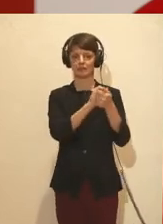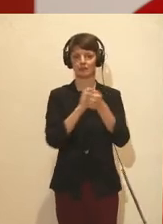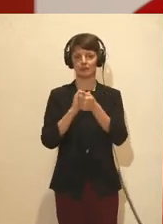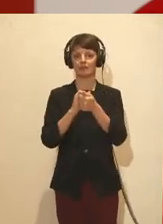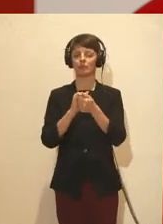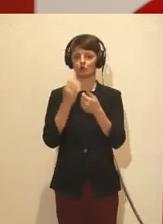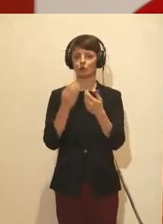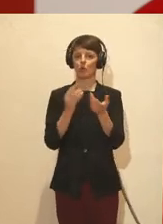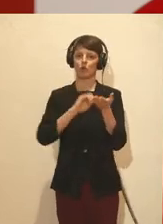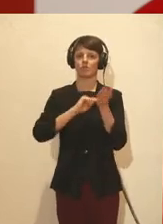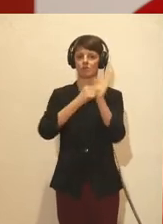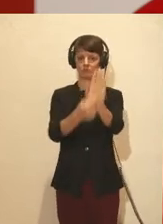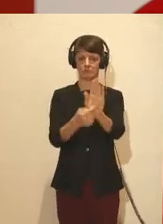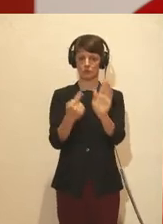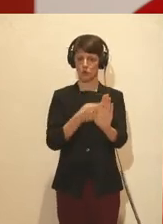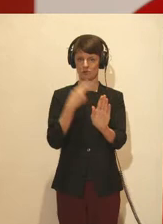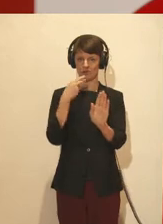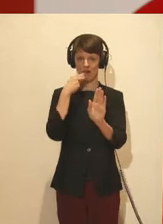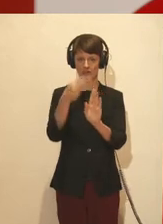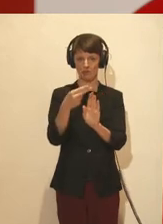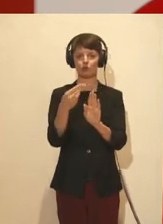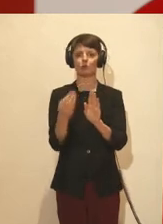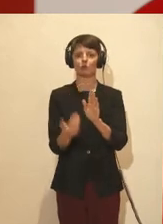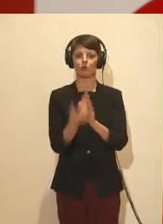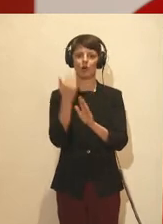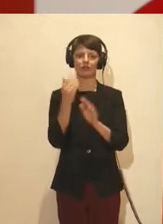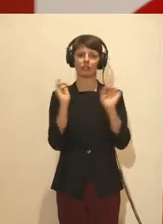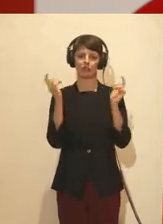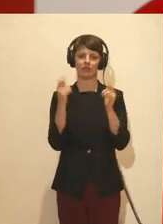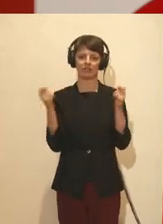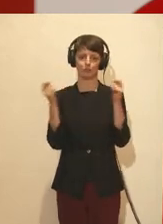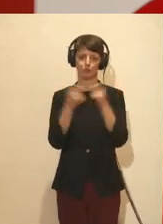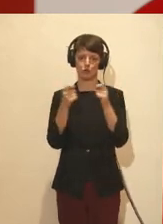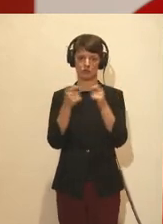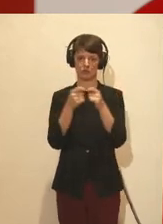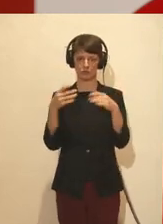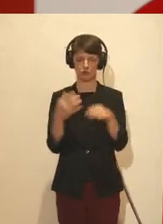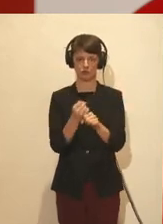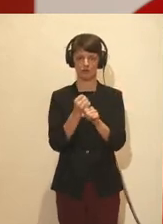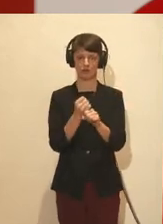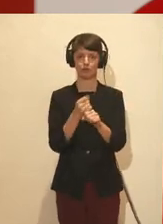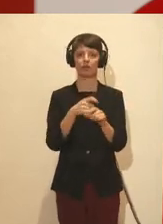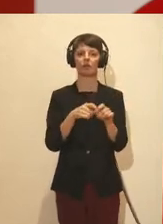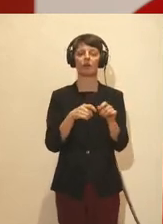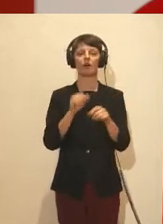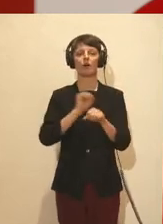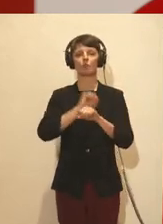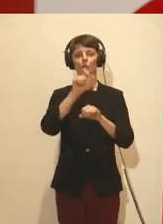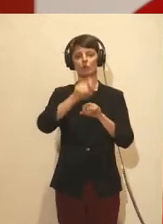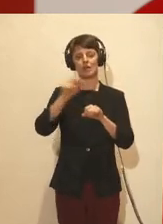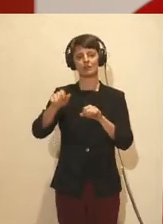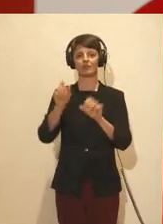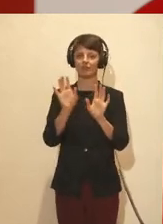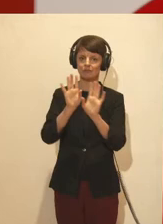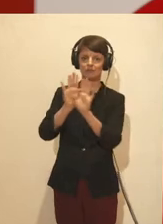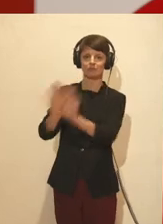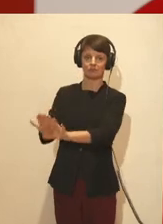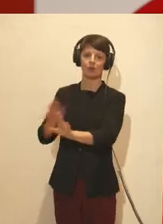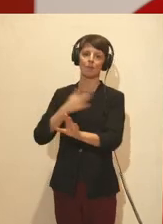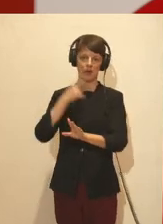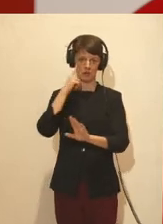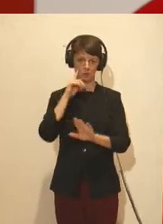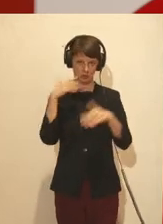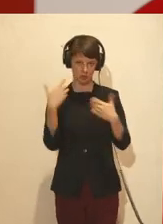vertreten und darüber ein neues gesellschaftliches bündnis schaffen das dann die populisten wieder zurückdrängt das ist jedenfalls meine